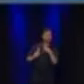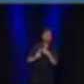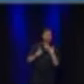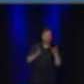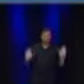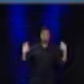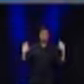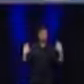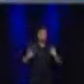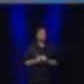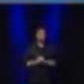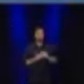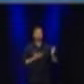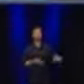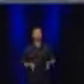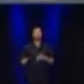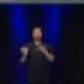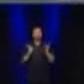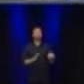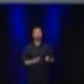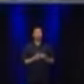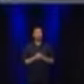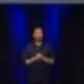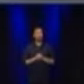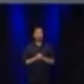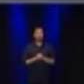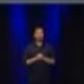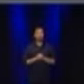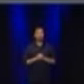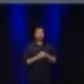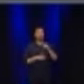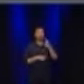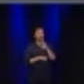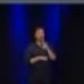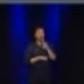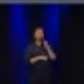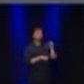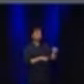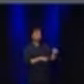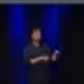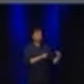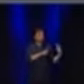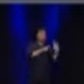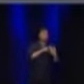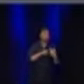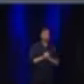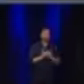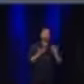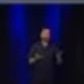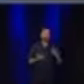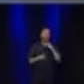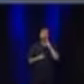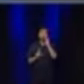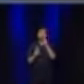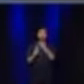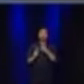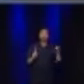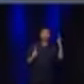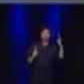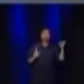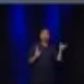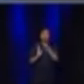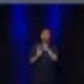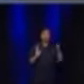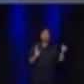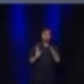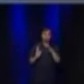de logistique, là, si vous permettez, parce que le premier ministre l'a dit, on a à peu près 75 % des enfants, les 12 à 17, qui ont eu leur première dose,